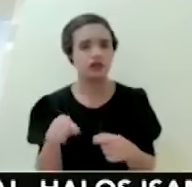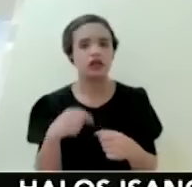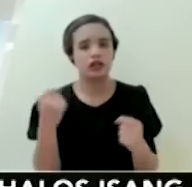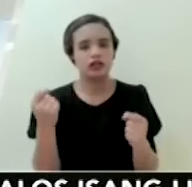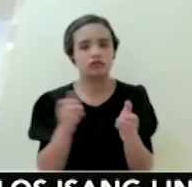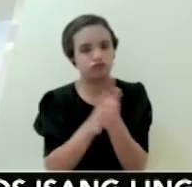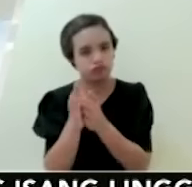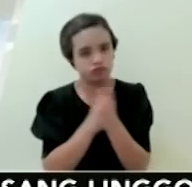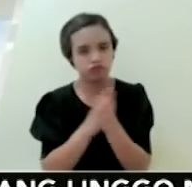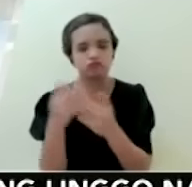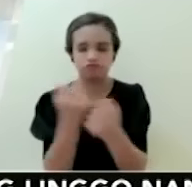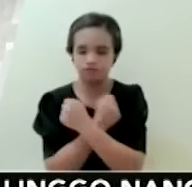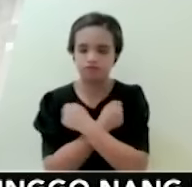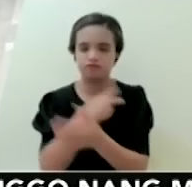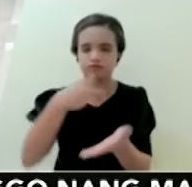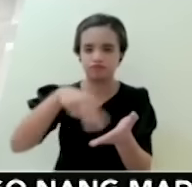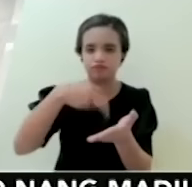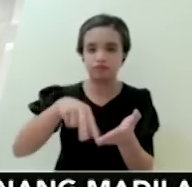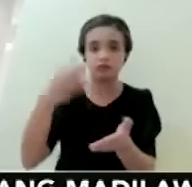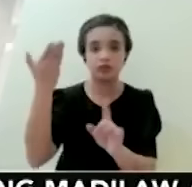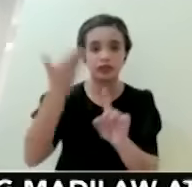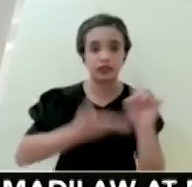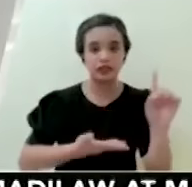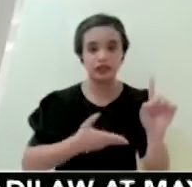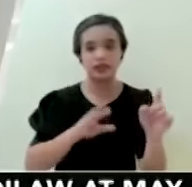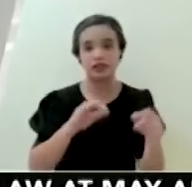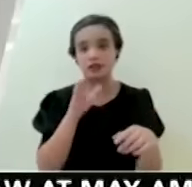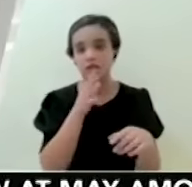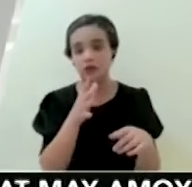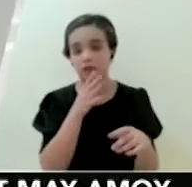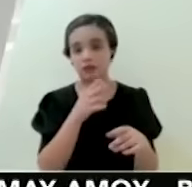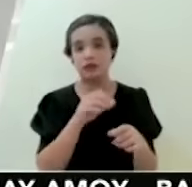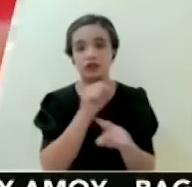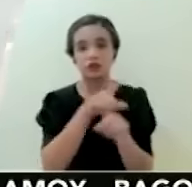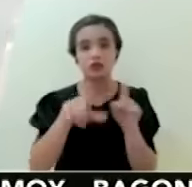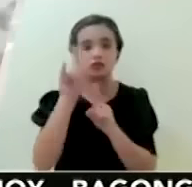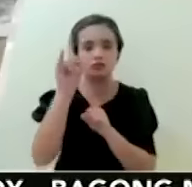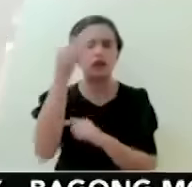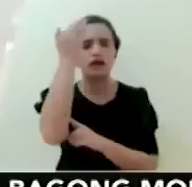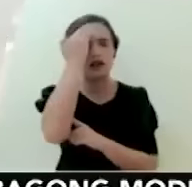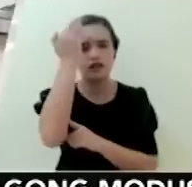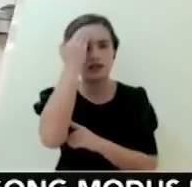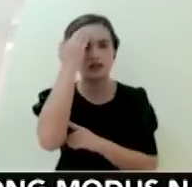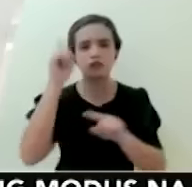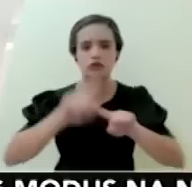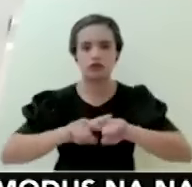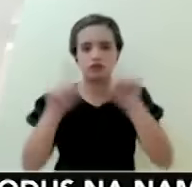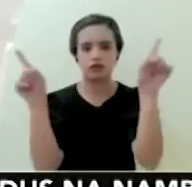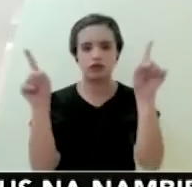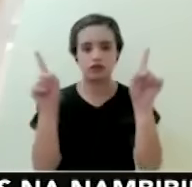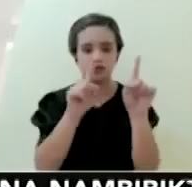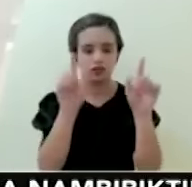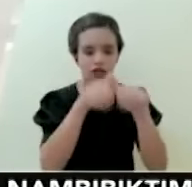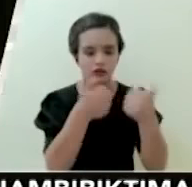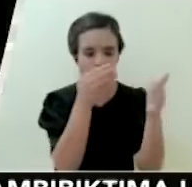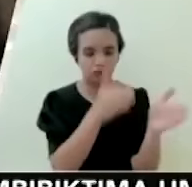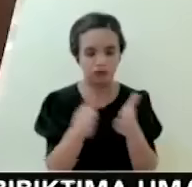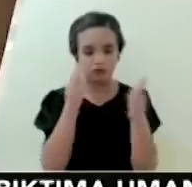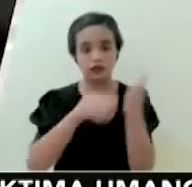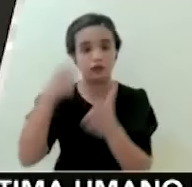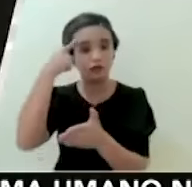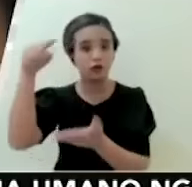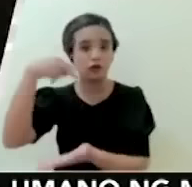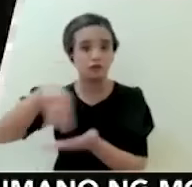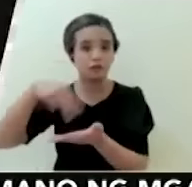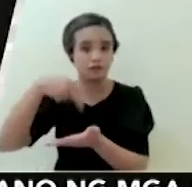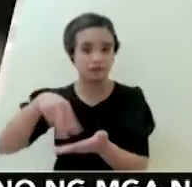a mom and a certified social media user, alam niya ang kaibahan ng preparation para sa dance for posting at